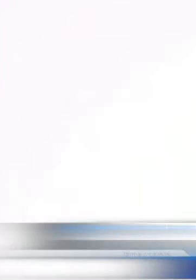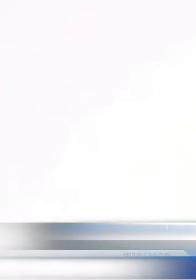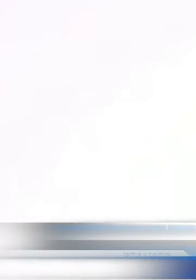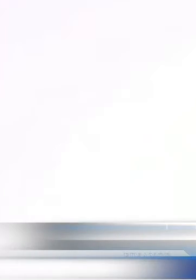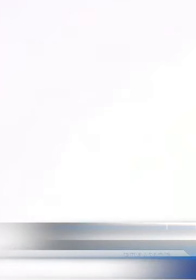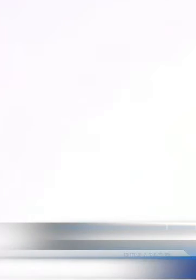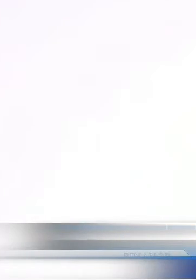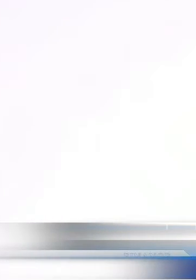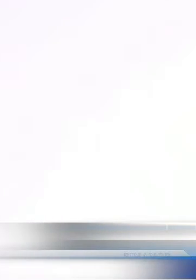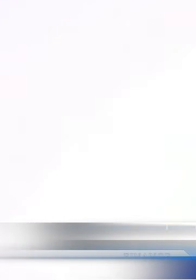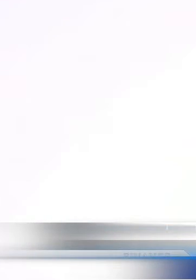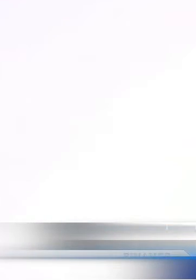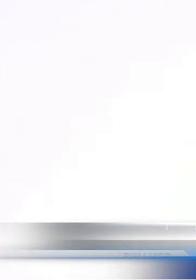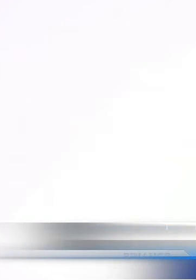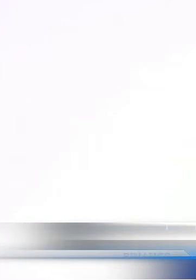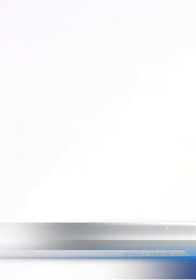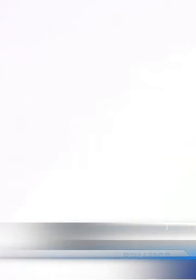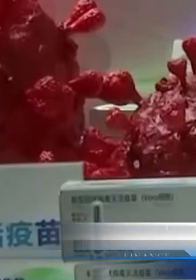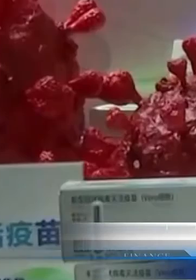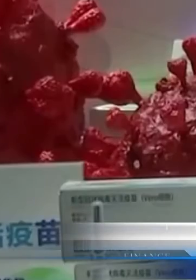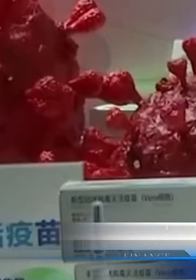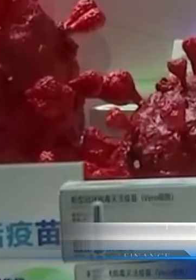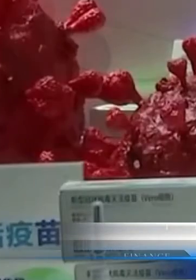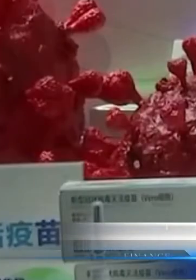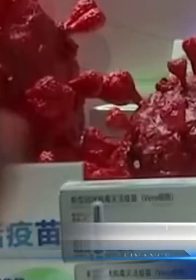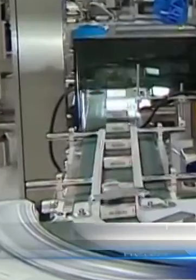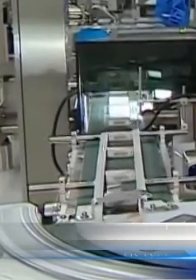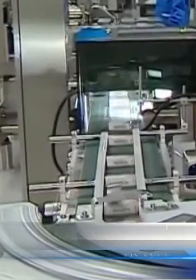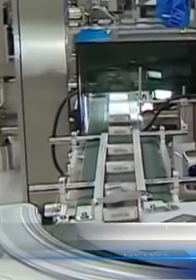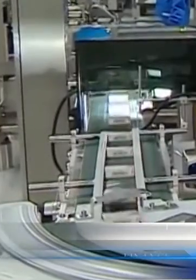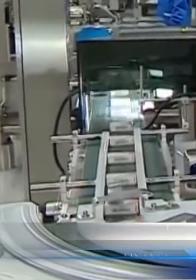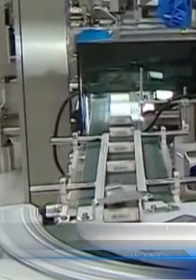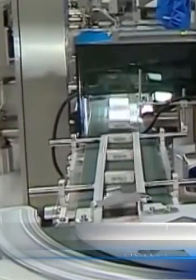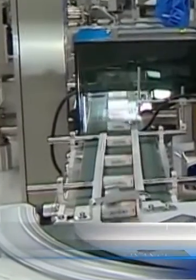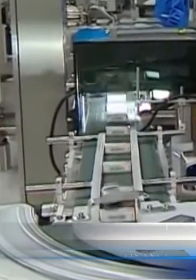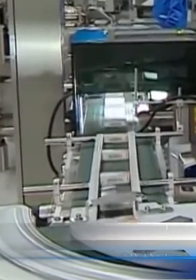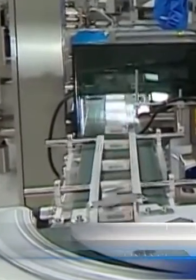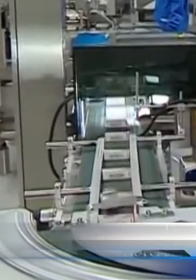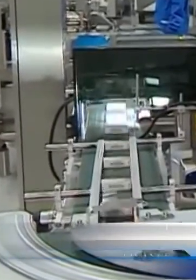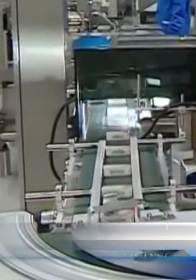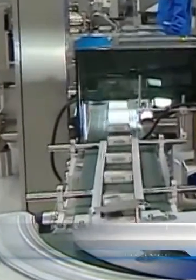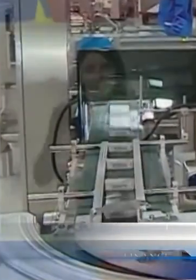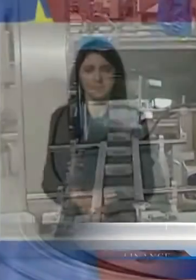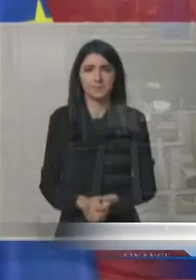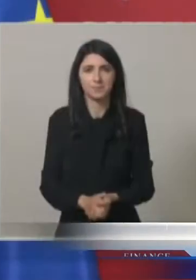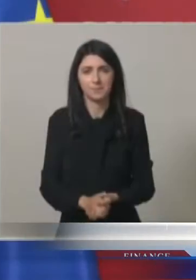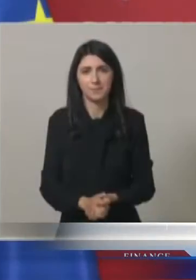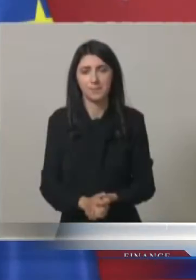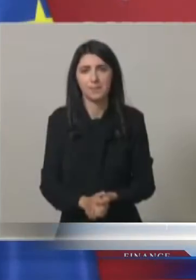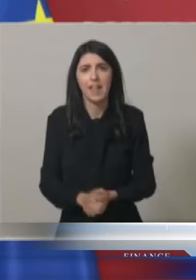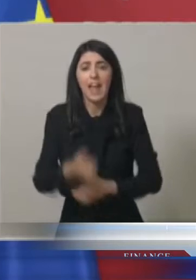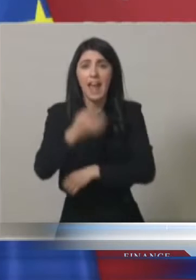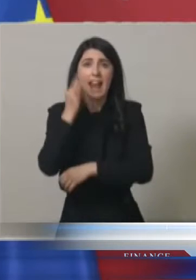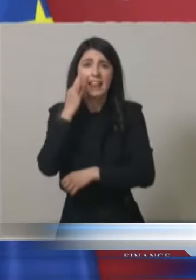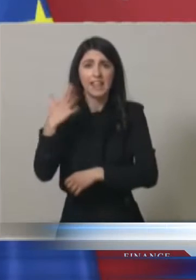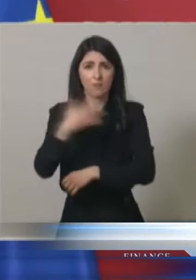на вакцини против COVID-19 од Кина. Системот за вакцинирање е подготвен. Еве како ќе се реализира. На дневно